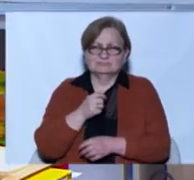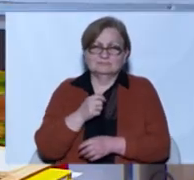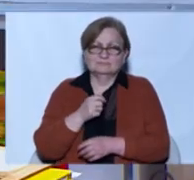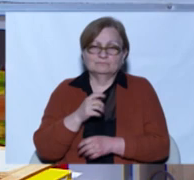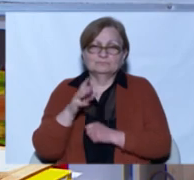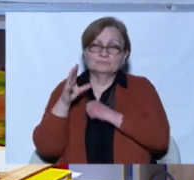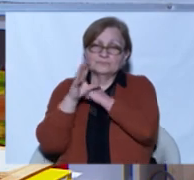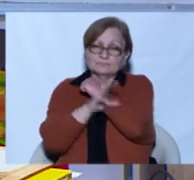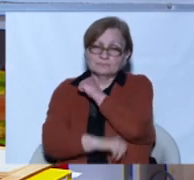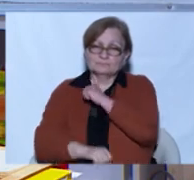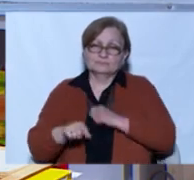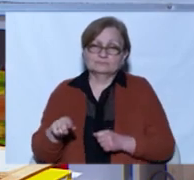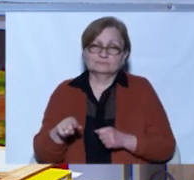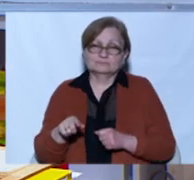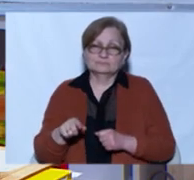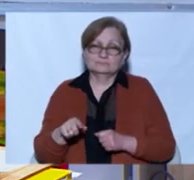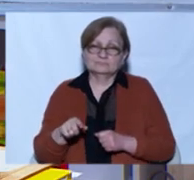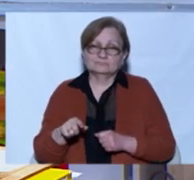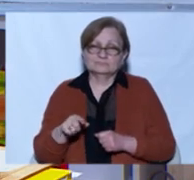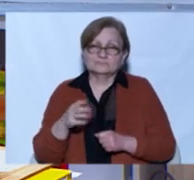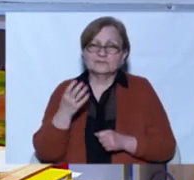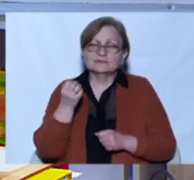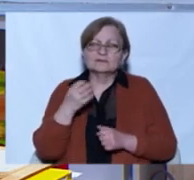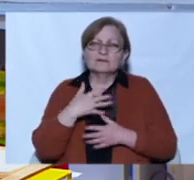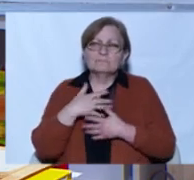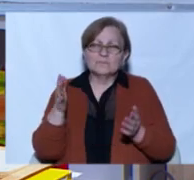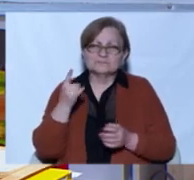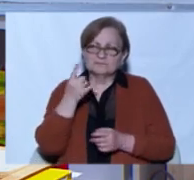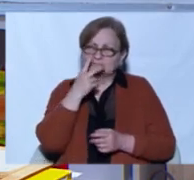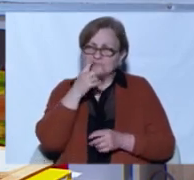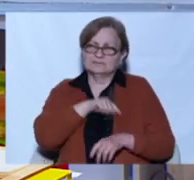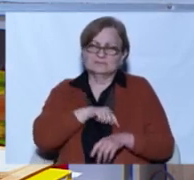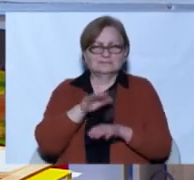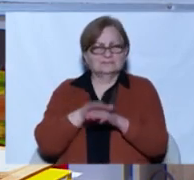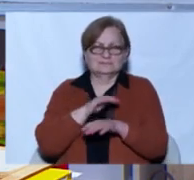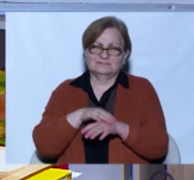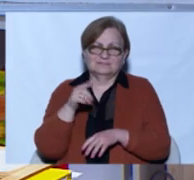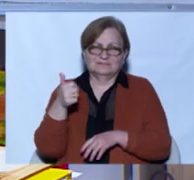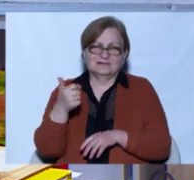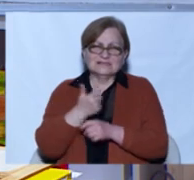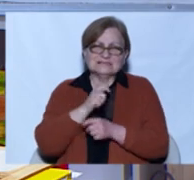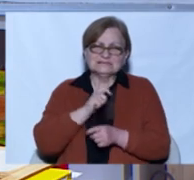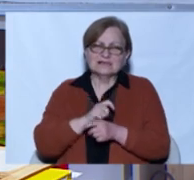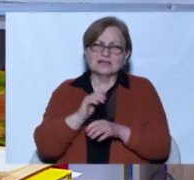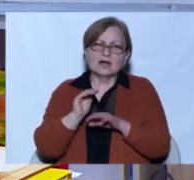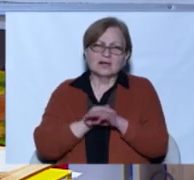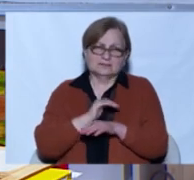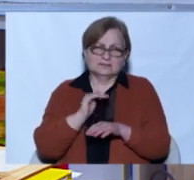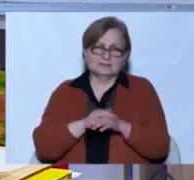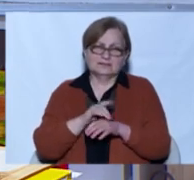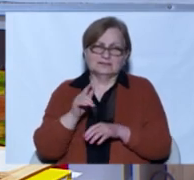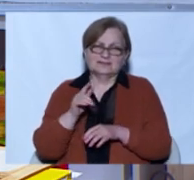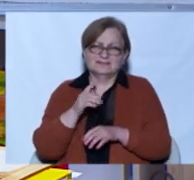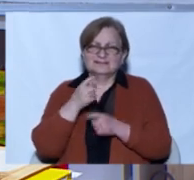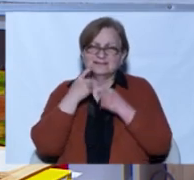სულ მის კიდე უფრო დადებითვისებას აღმოვაჩენთ, რომ ის ძალიან გულკეთილია, იღიმის,